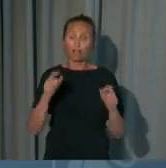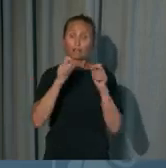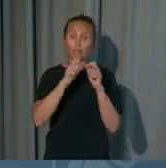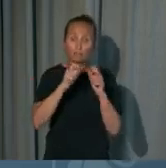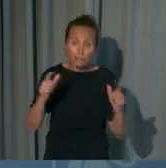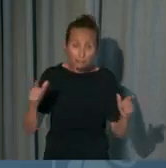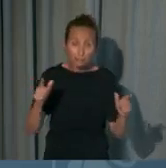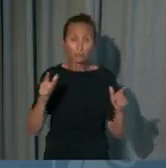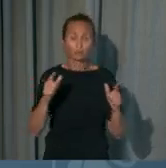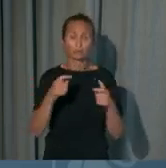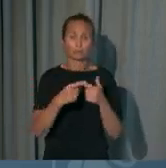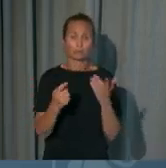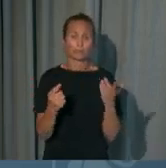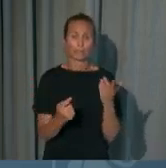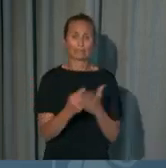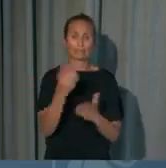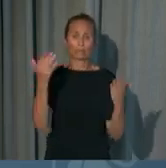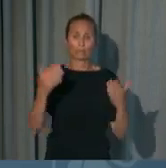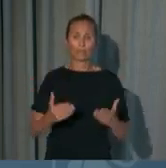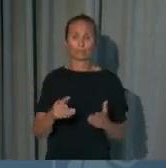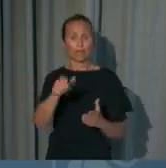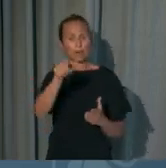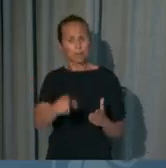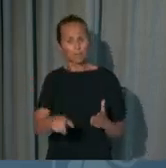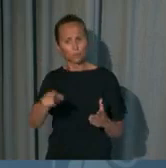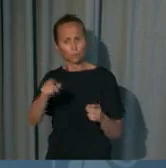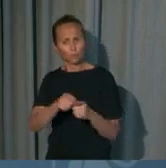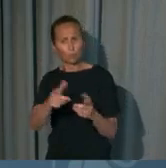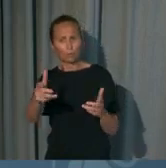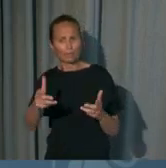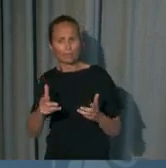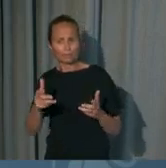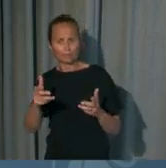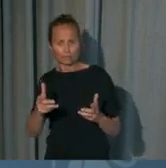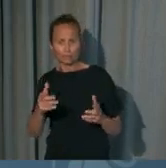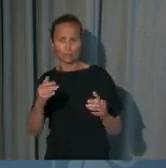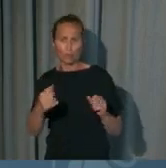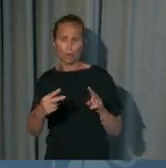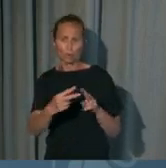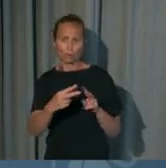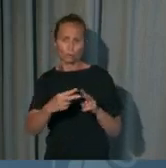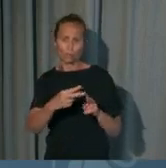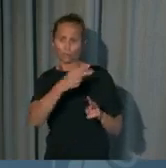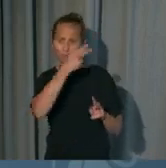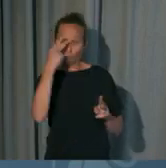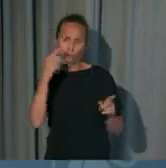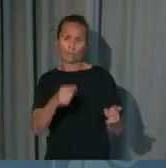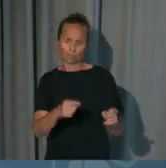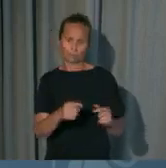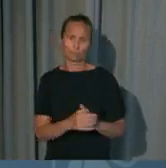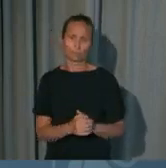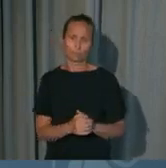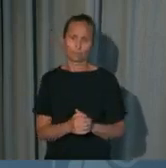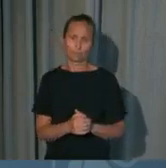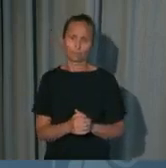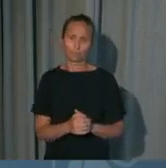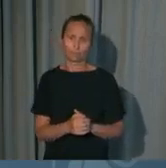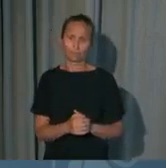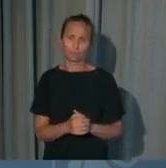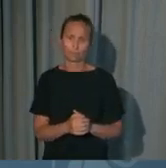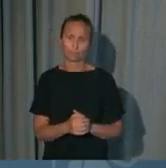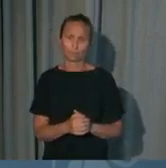informasjon om hendelsene i natt eller personer av interesse om å ta kontakt med politiet.